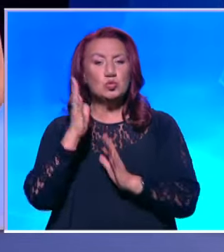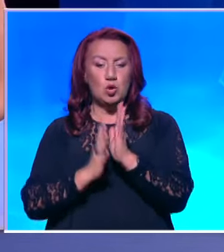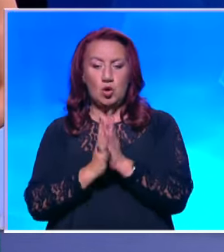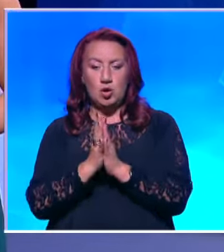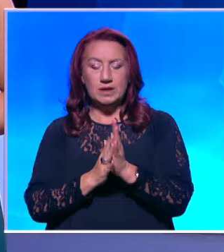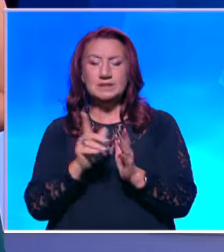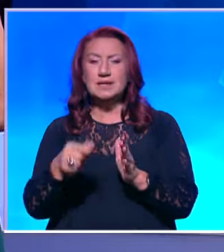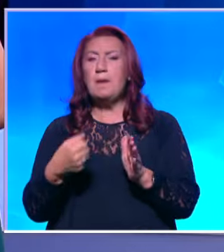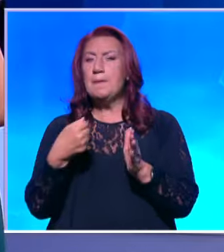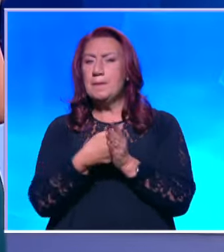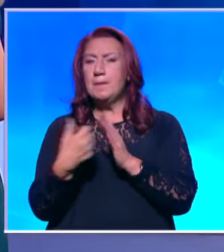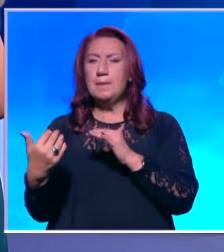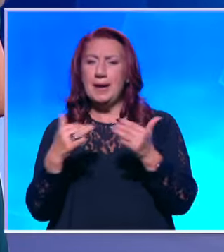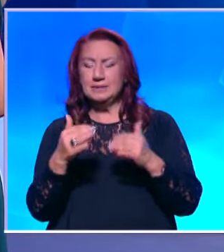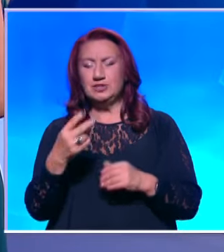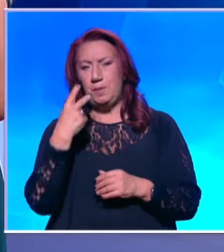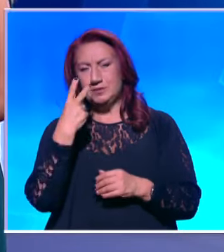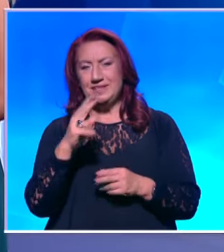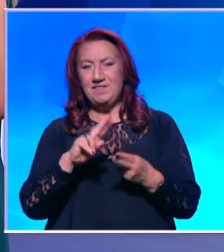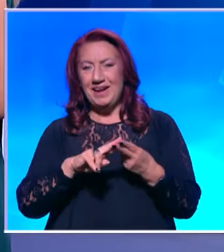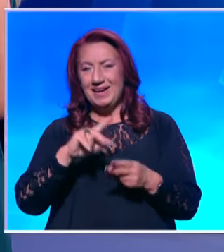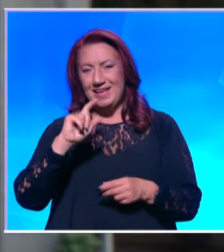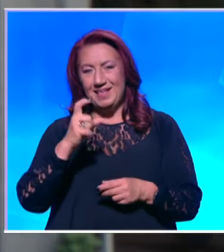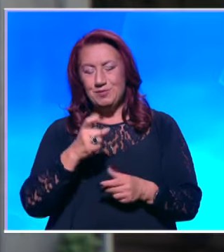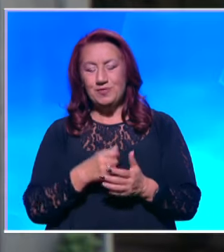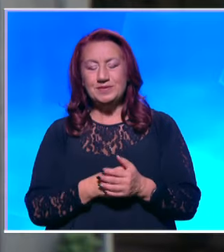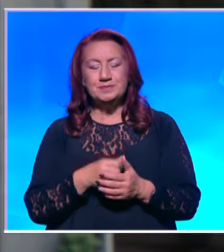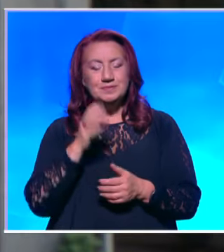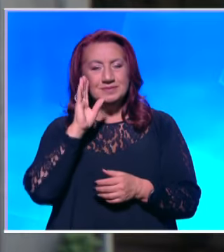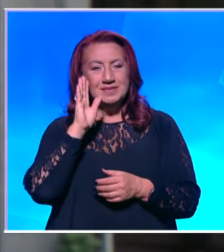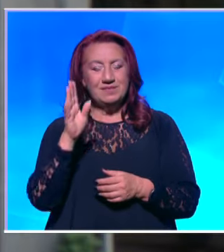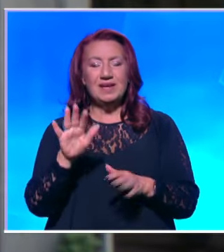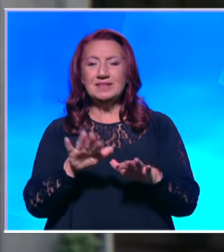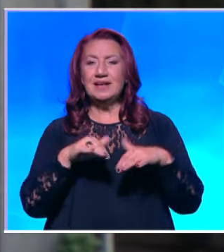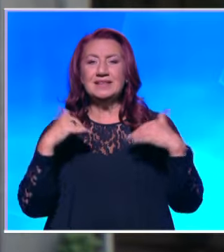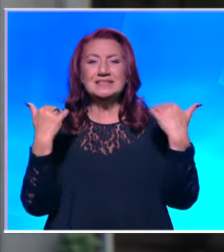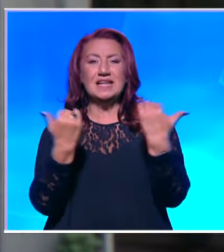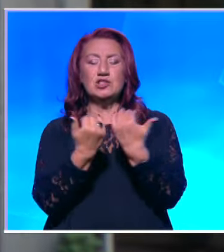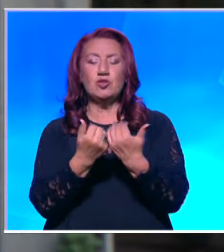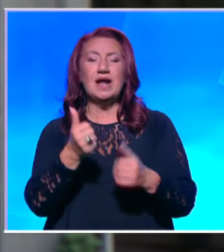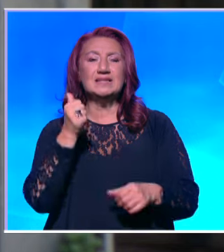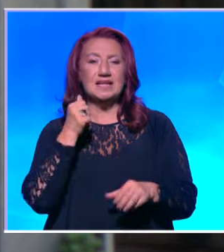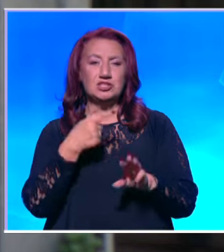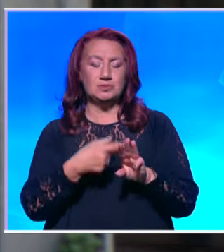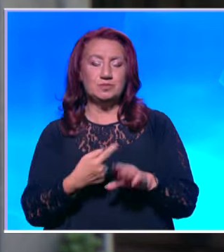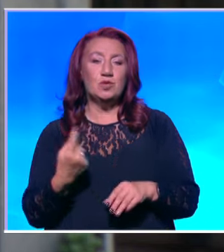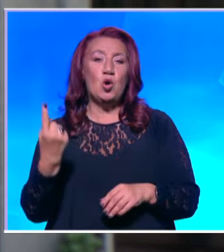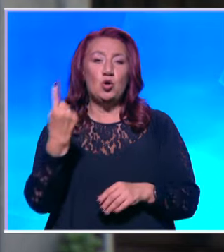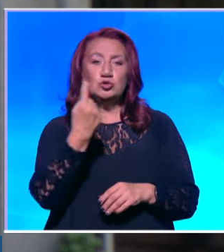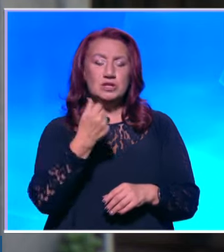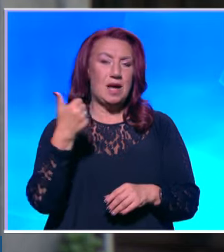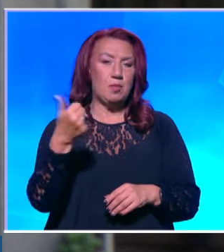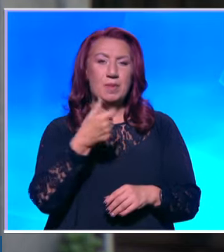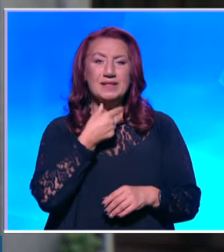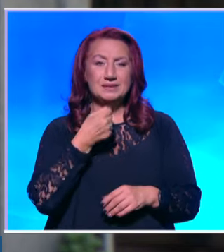проследи валери генов валери здравейте от стадион александър шаламанов още една победа за левски след успех с